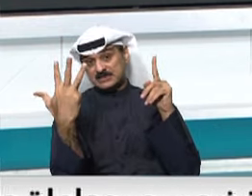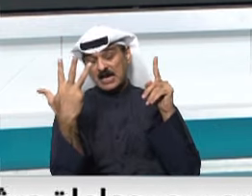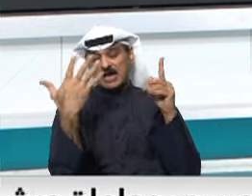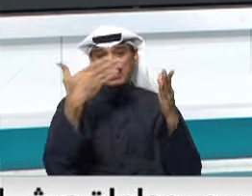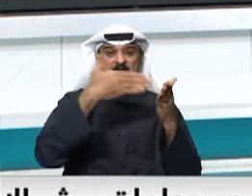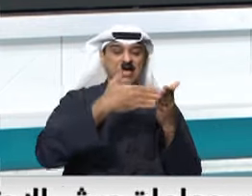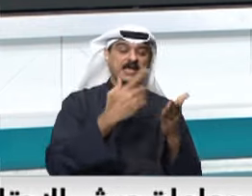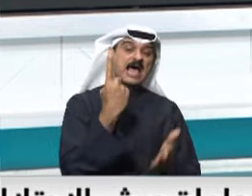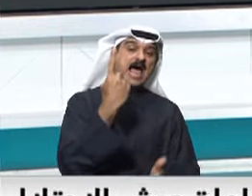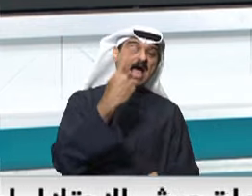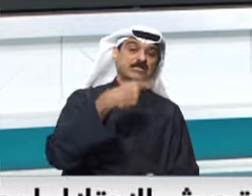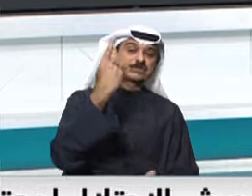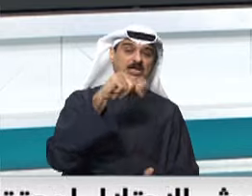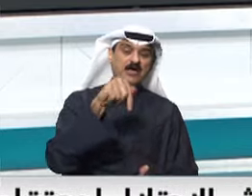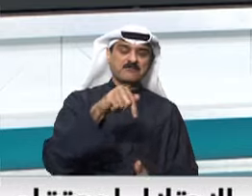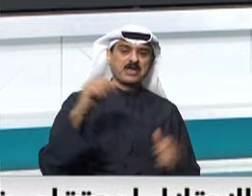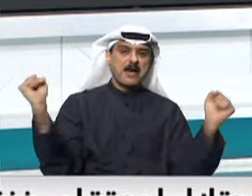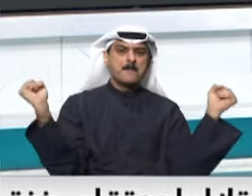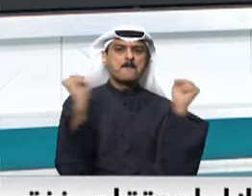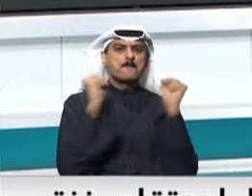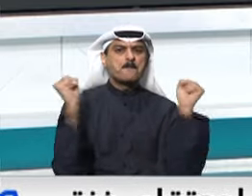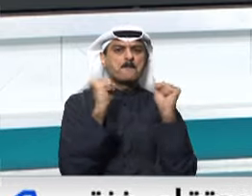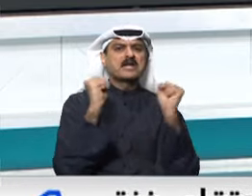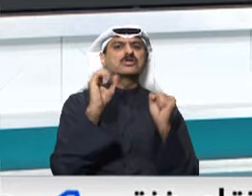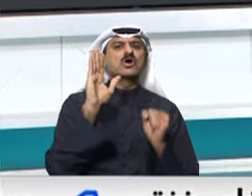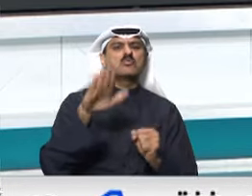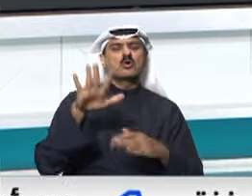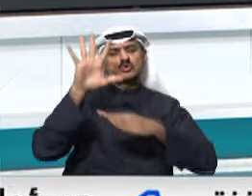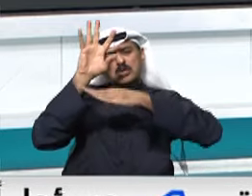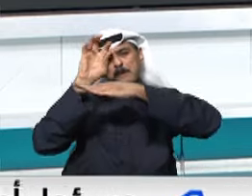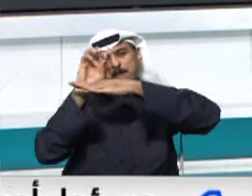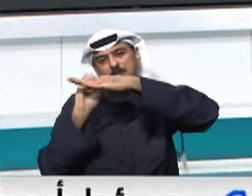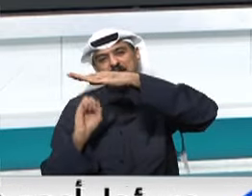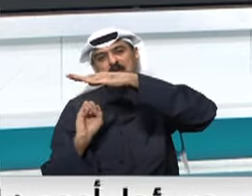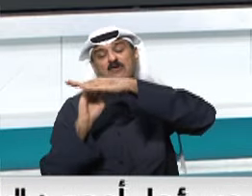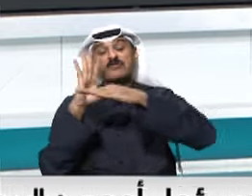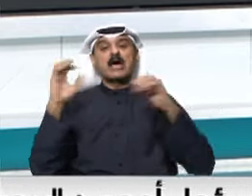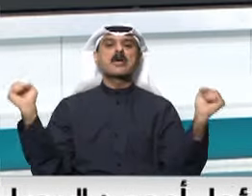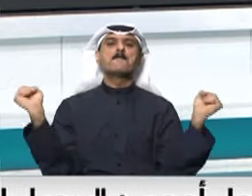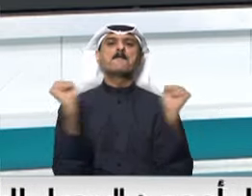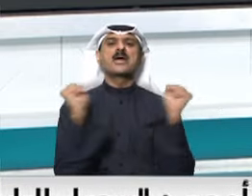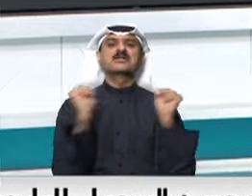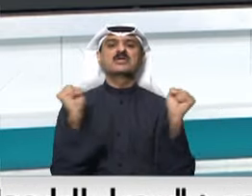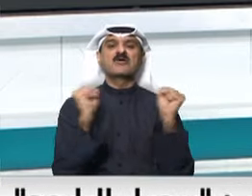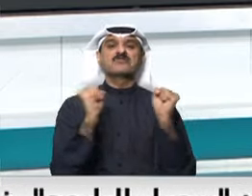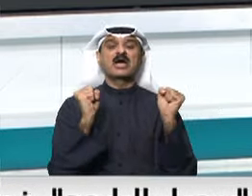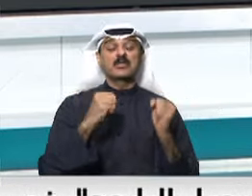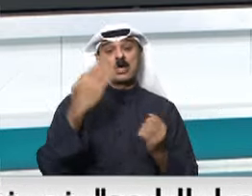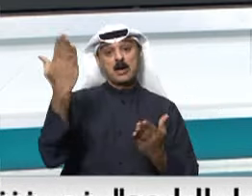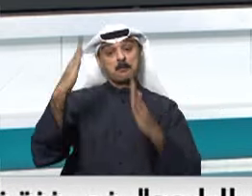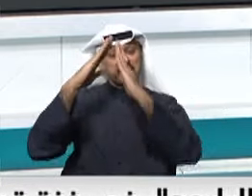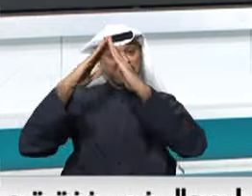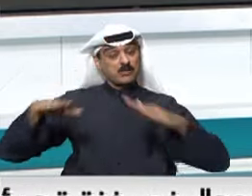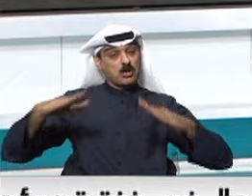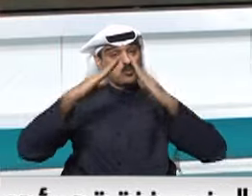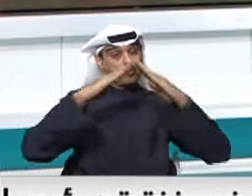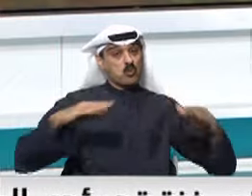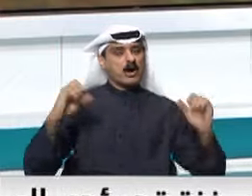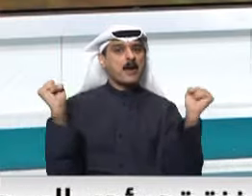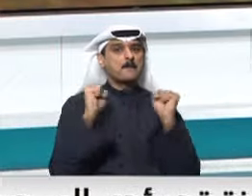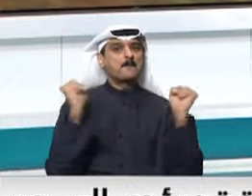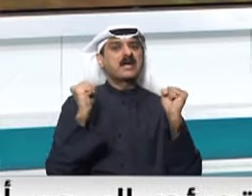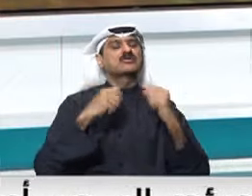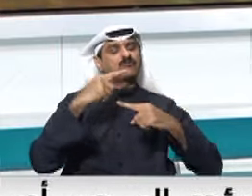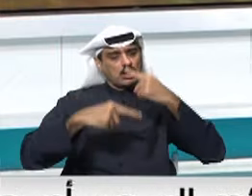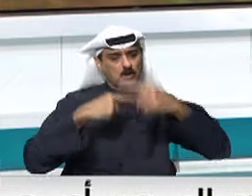العشر درجات مئويه الاجواء البارده راح تكون محصوره فقط في الفترات المتاخره من الليل والفجر خارج المدينه الوضعيه هذه راح تستمر ويانا لعده